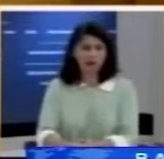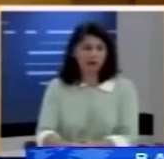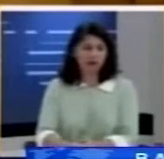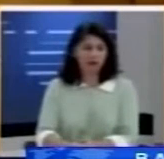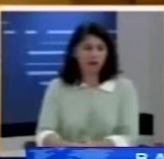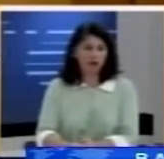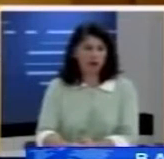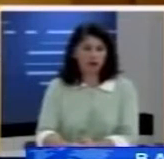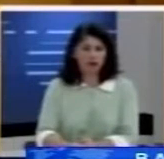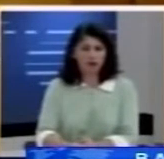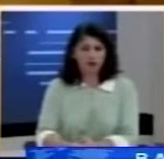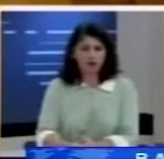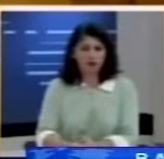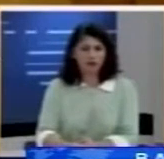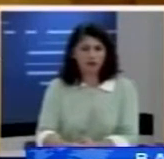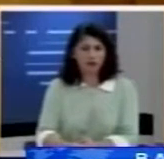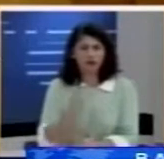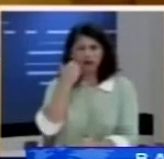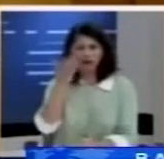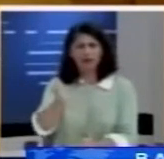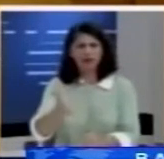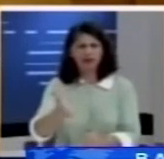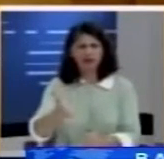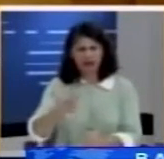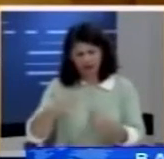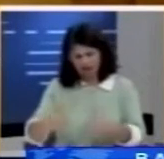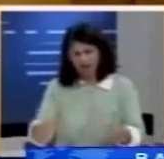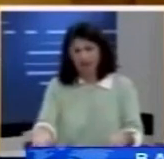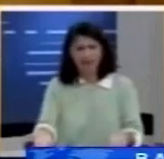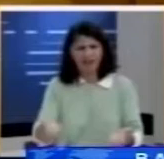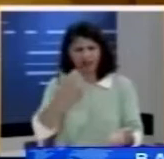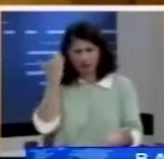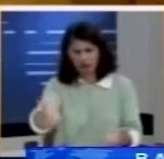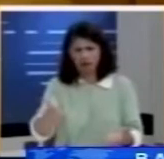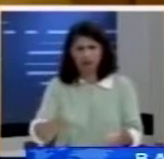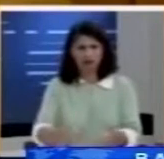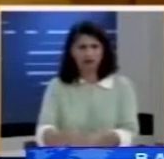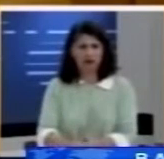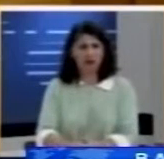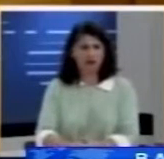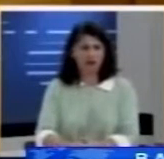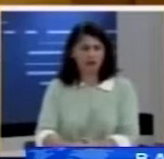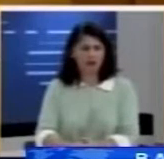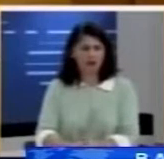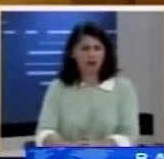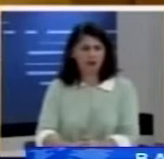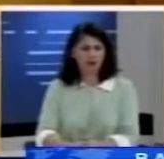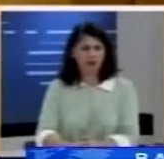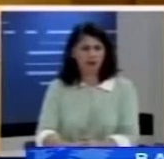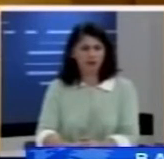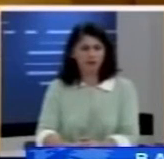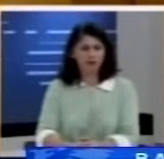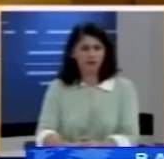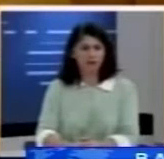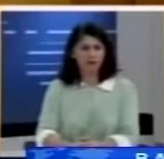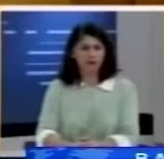παρακαλώ. Παρακαλώ. Άντε, ντροπή σου. Αχαριστία. Παρακαλώ. Ντροπή σου. Παρακαλώ, κυρία. Όχι, δεν έχει τώρα.